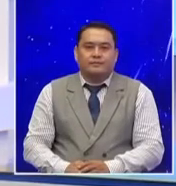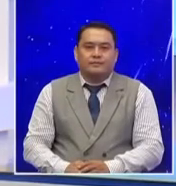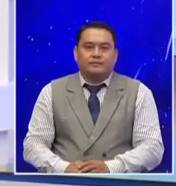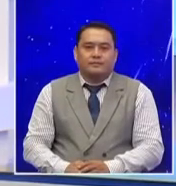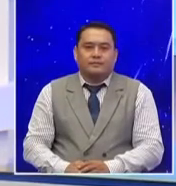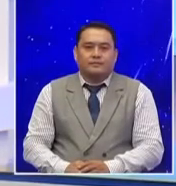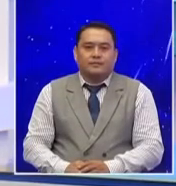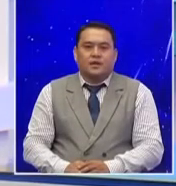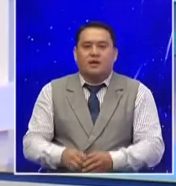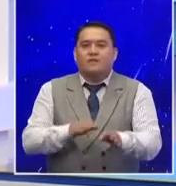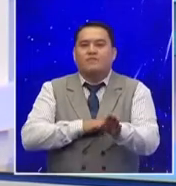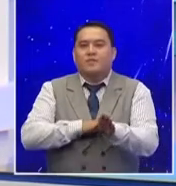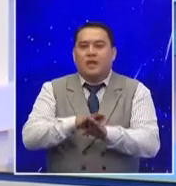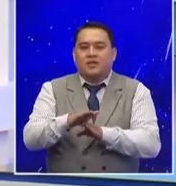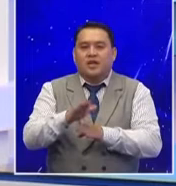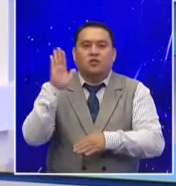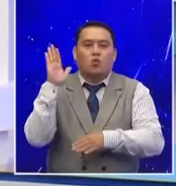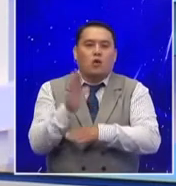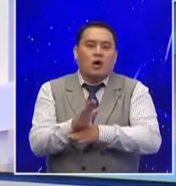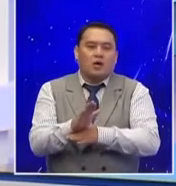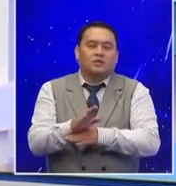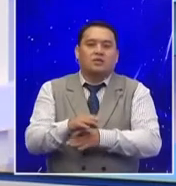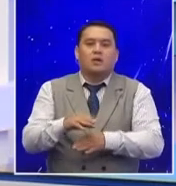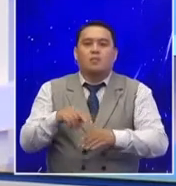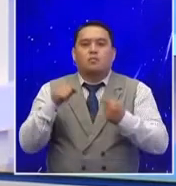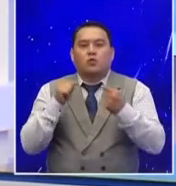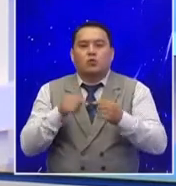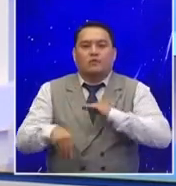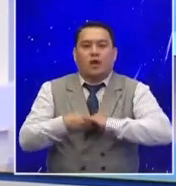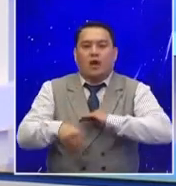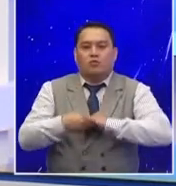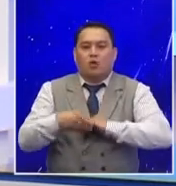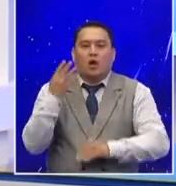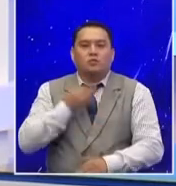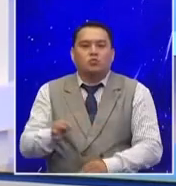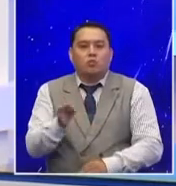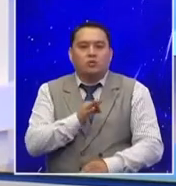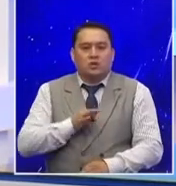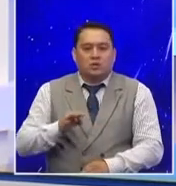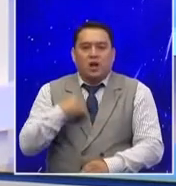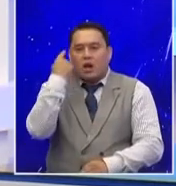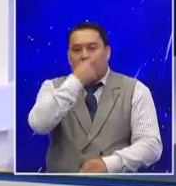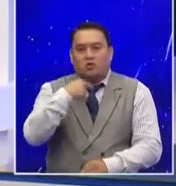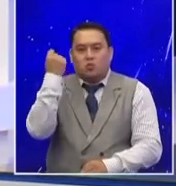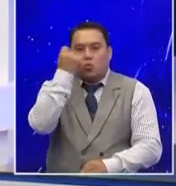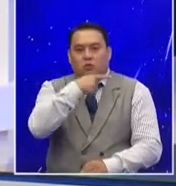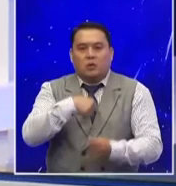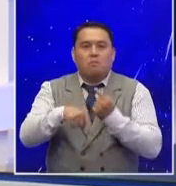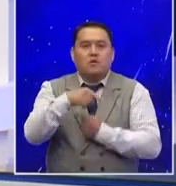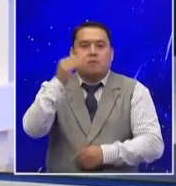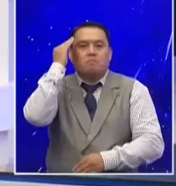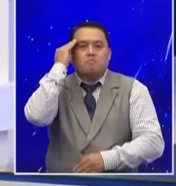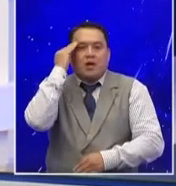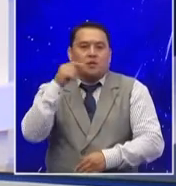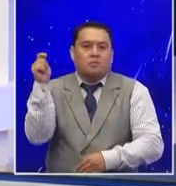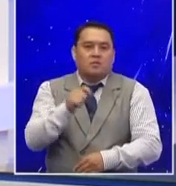Насколько хорошо реализуется принятая указом президента страны антикоррупционная стратегия в Алматинской области? Лично убедиться в предпринимаемых мерах